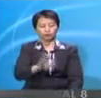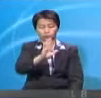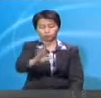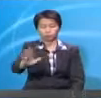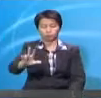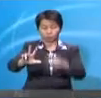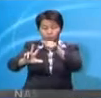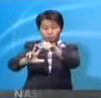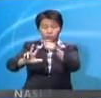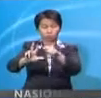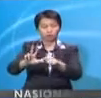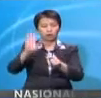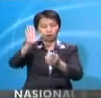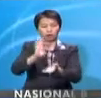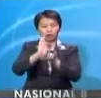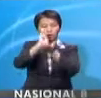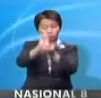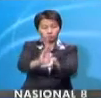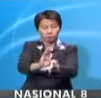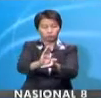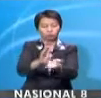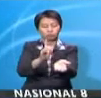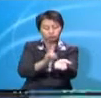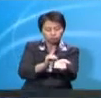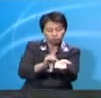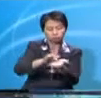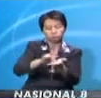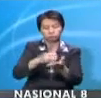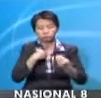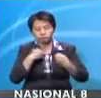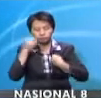akan membantu dari segi perubatan dan juga